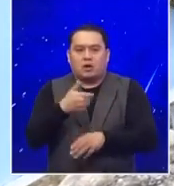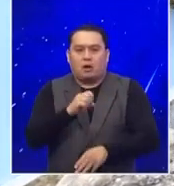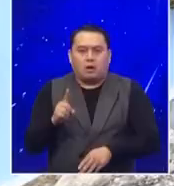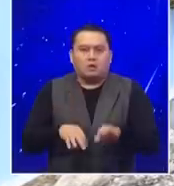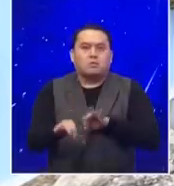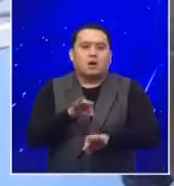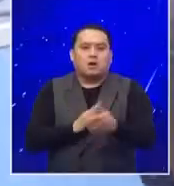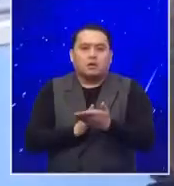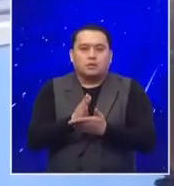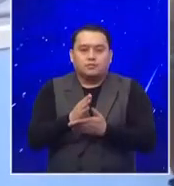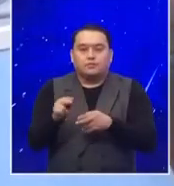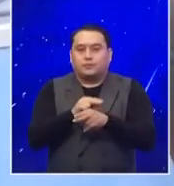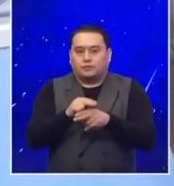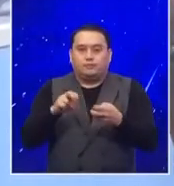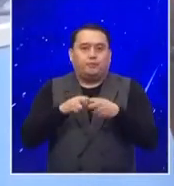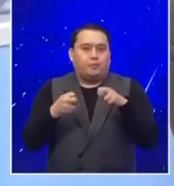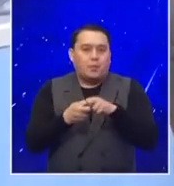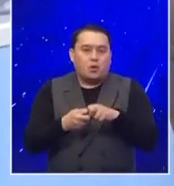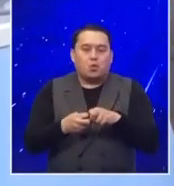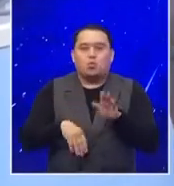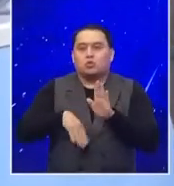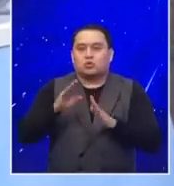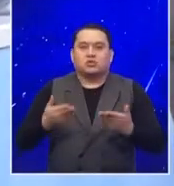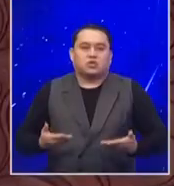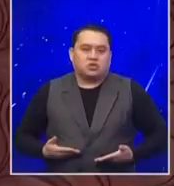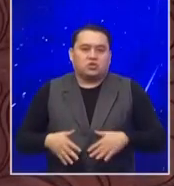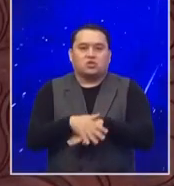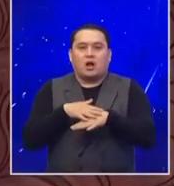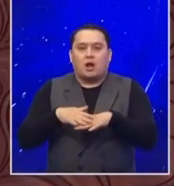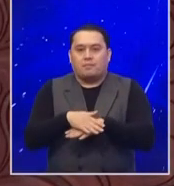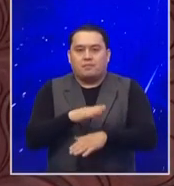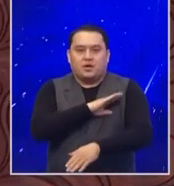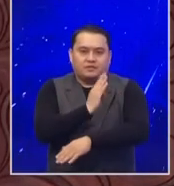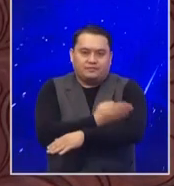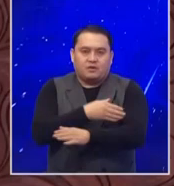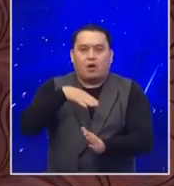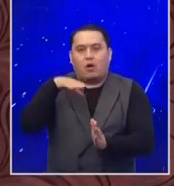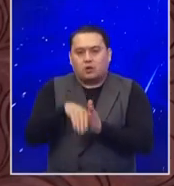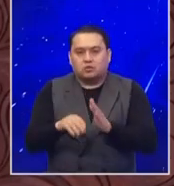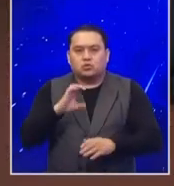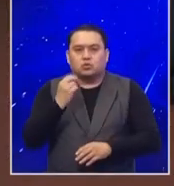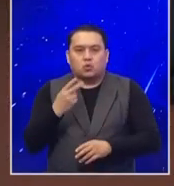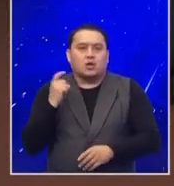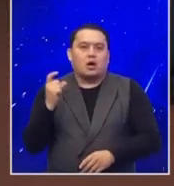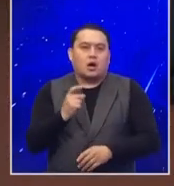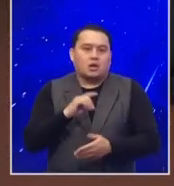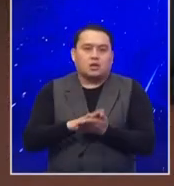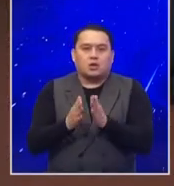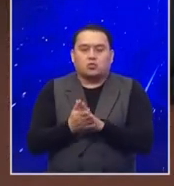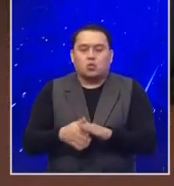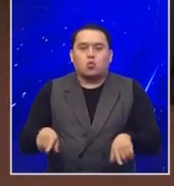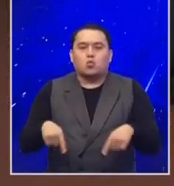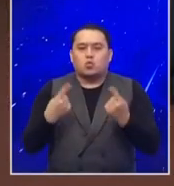эти проекты направлены на исправление проблем и улучшение жизни граждан. Мы прилагаем все усилия, чтобы социально-экономическое положение